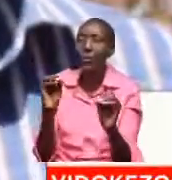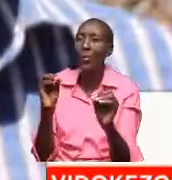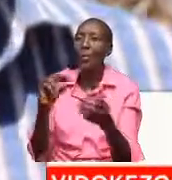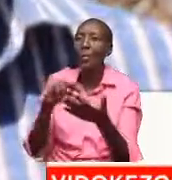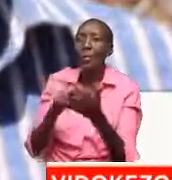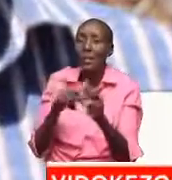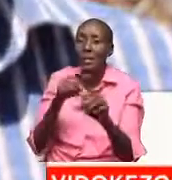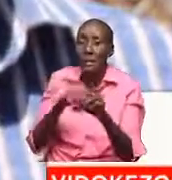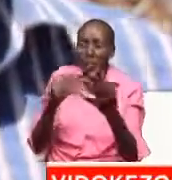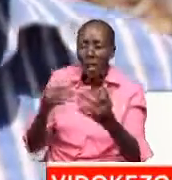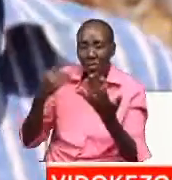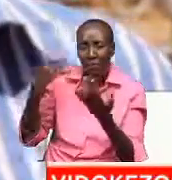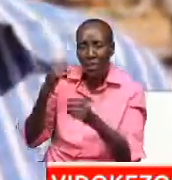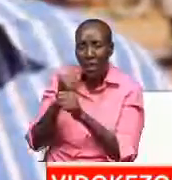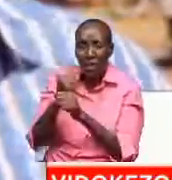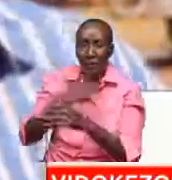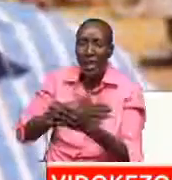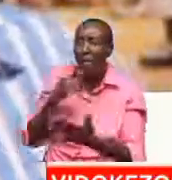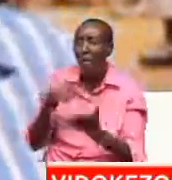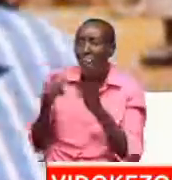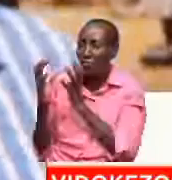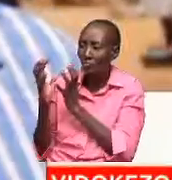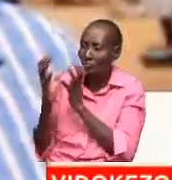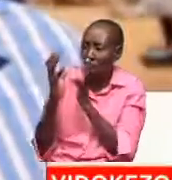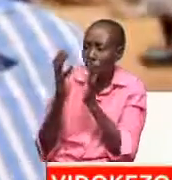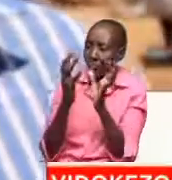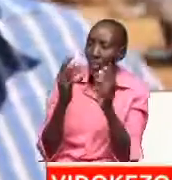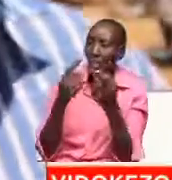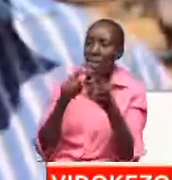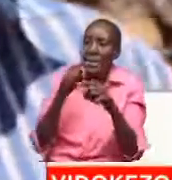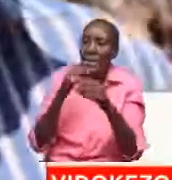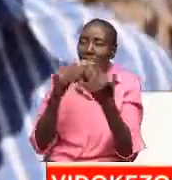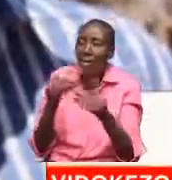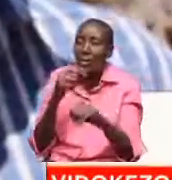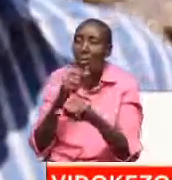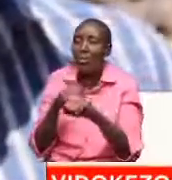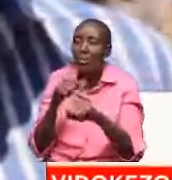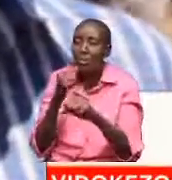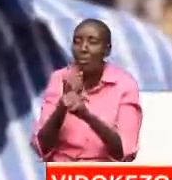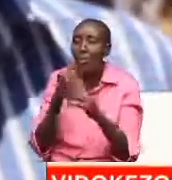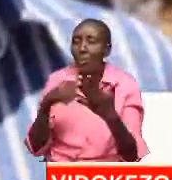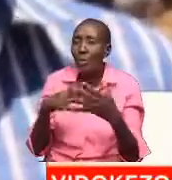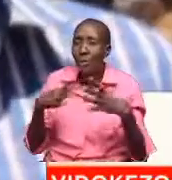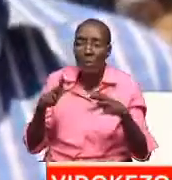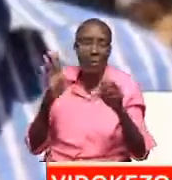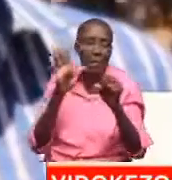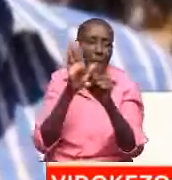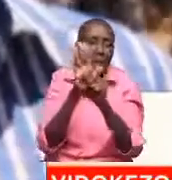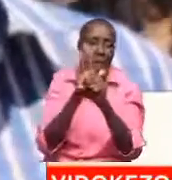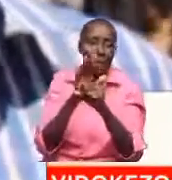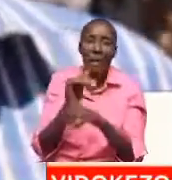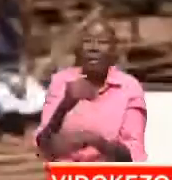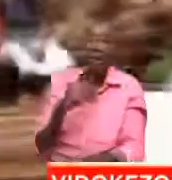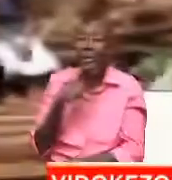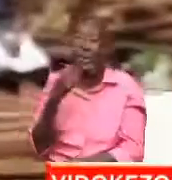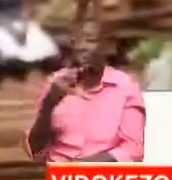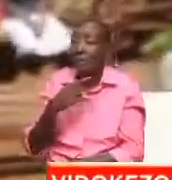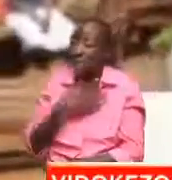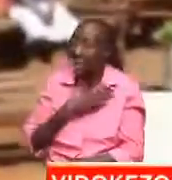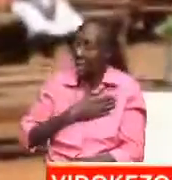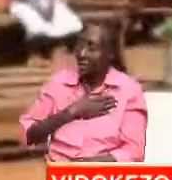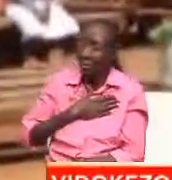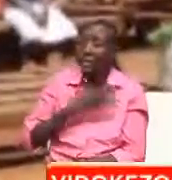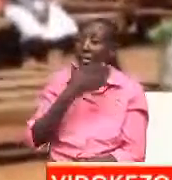kubeba mzigo. Mzigo sasa ikikuwa shida, watu wataanza kukufa hapa. Watu wako wengi hapa sana. Mimi nasema afadhali serikali ichue